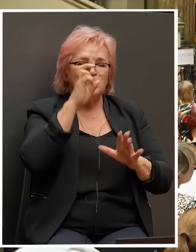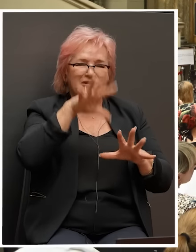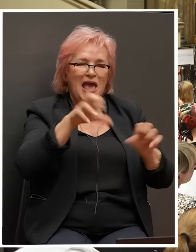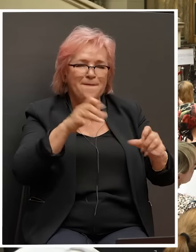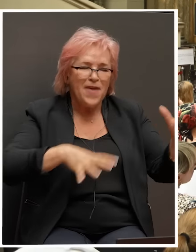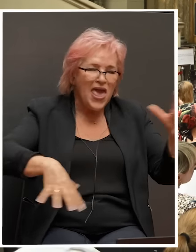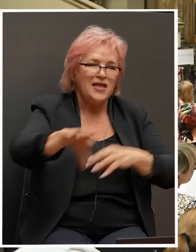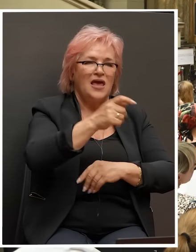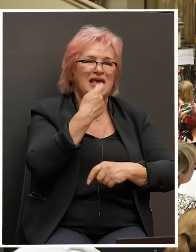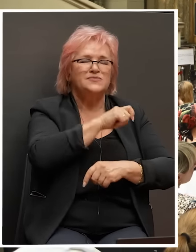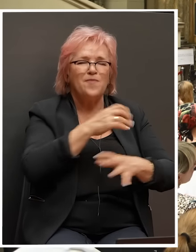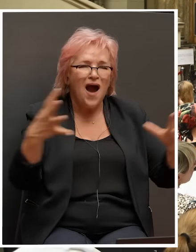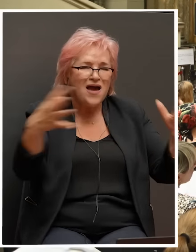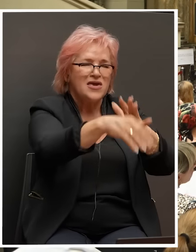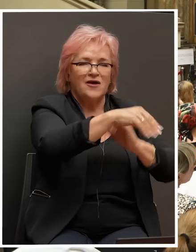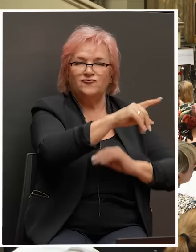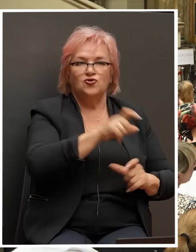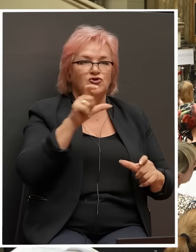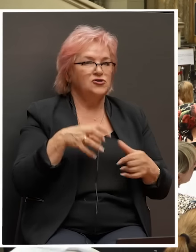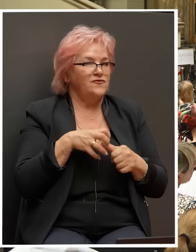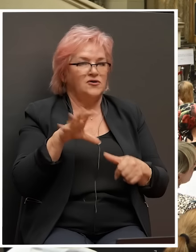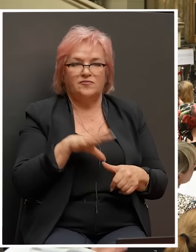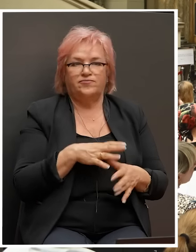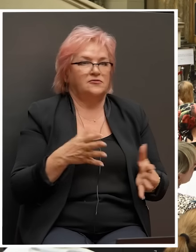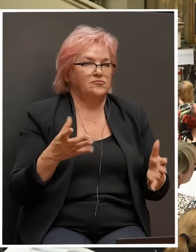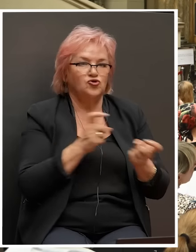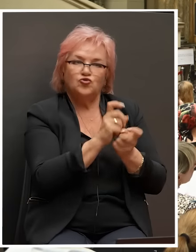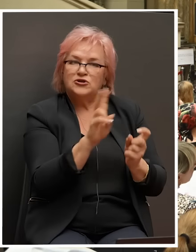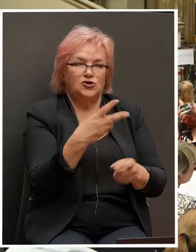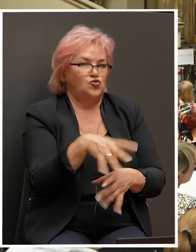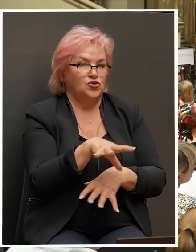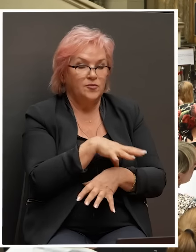вся Испания. В общем, такой был человек серьезный. Ссориться с ним не надо было.